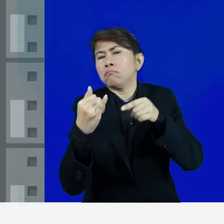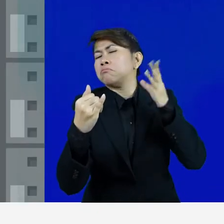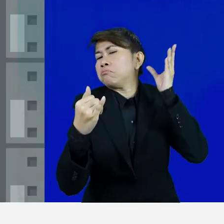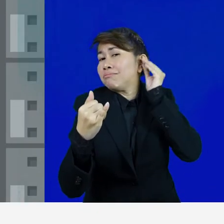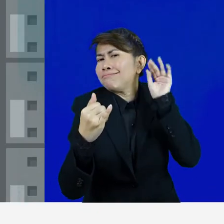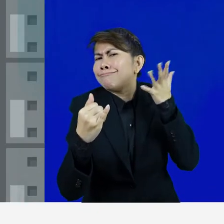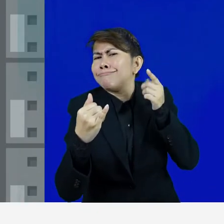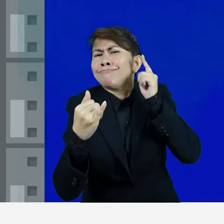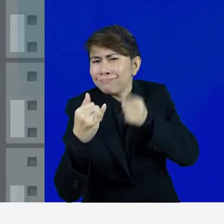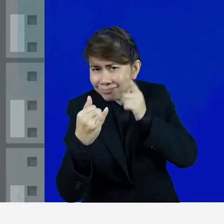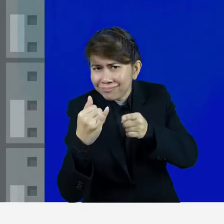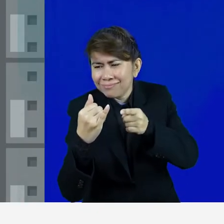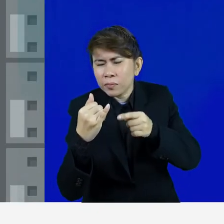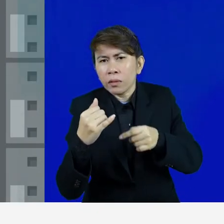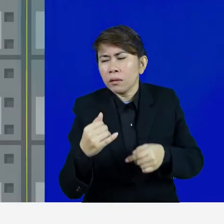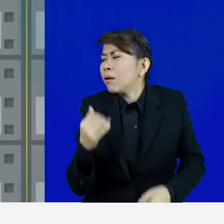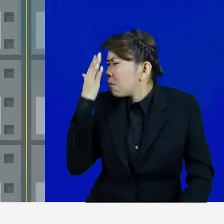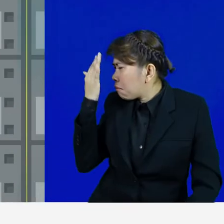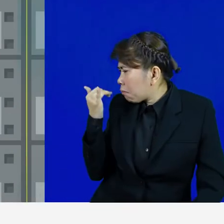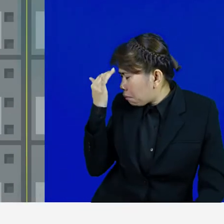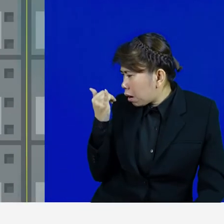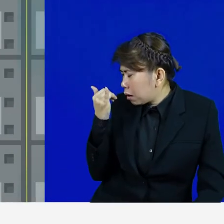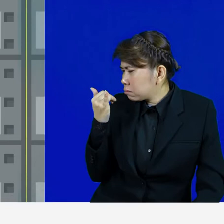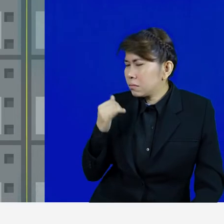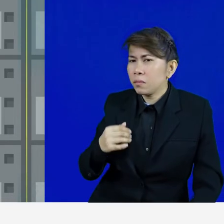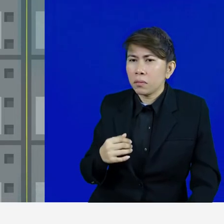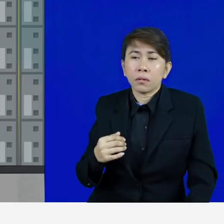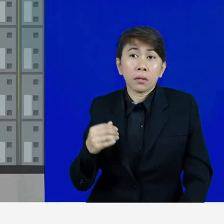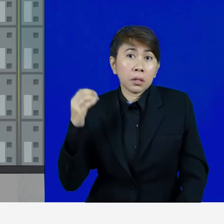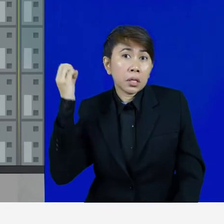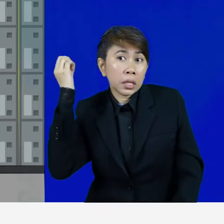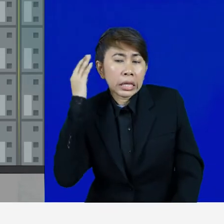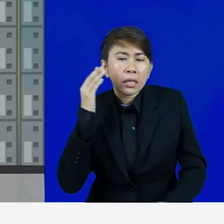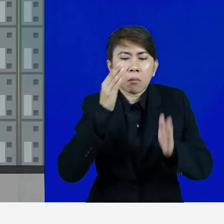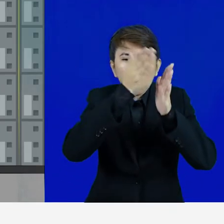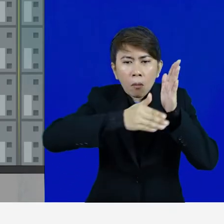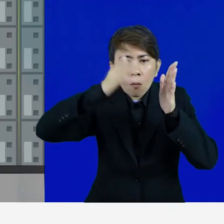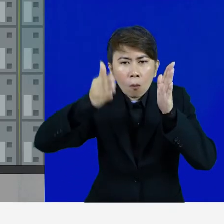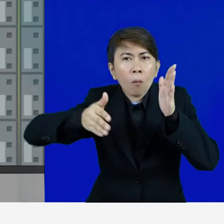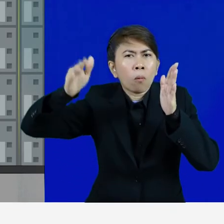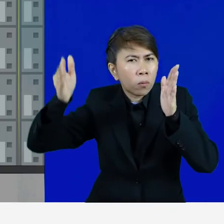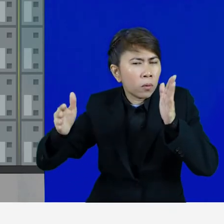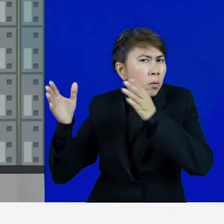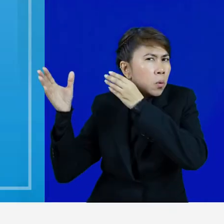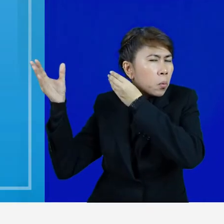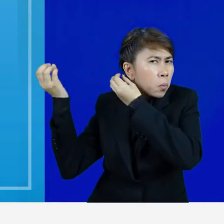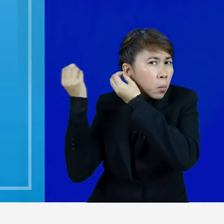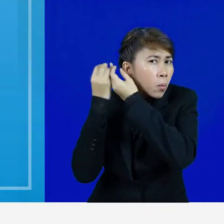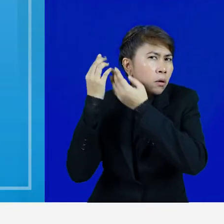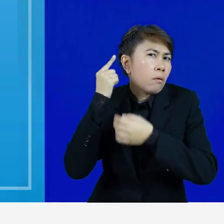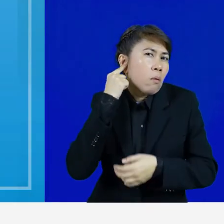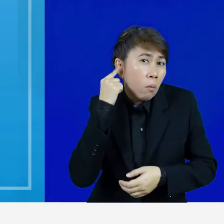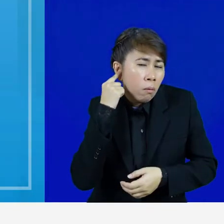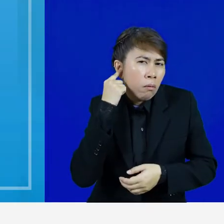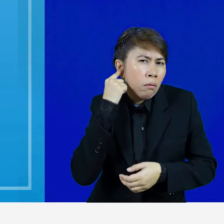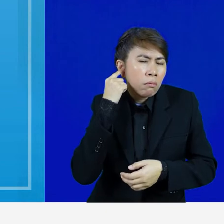อวกาศพี่ก็คงไม่ได้ยินจริงๆนั่นแหละ เอ้าทำไมล่ะครับ เสียงเกิดจากการสั่นสะเทือนของโมเลกุลในอากาศเดินท